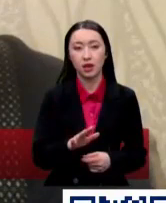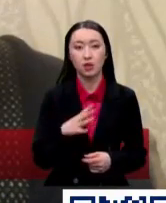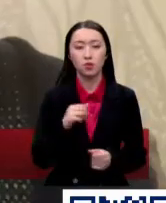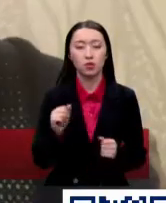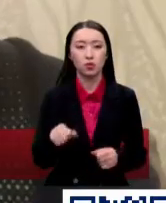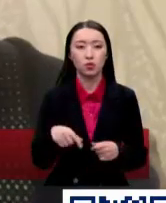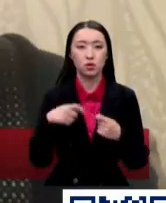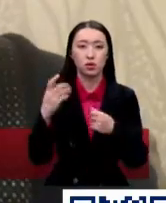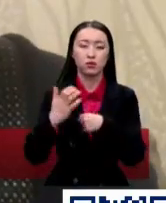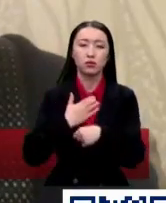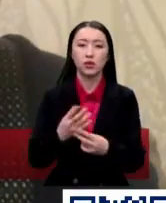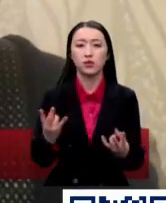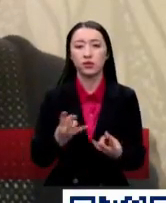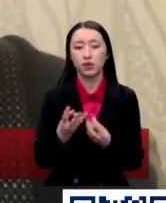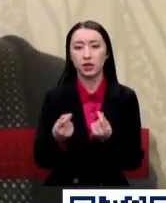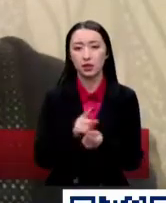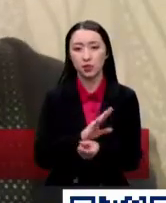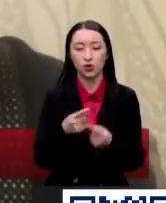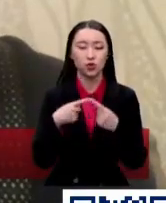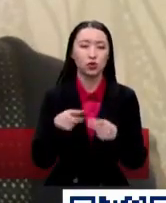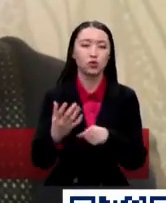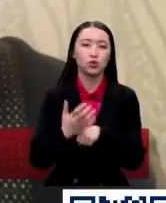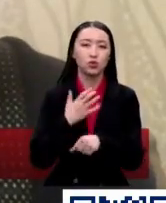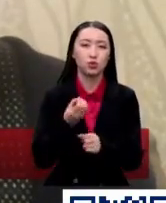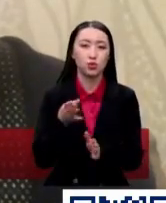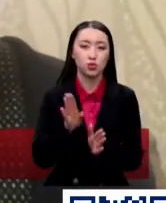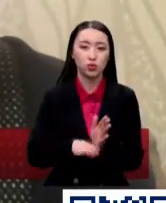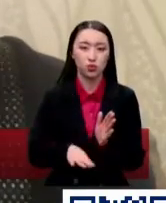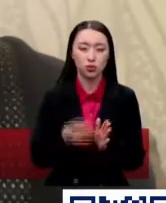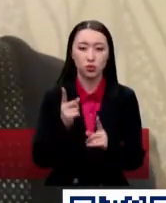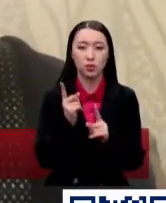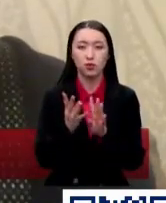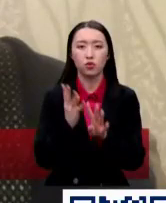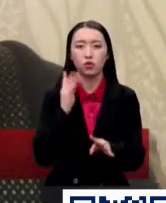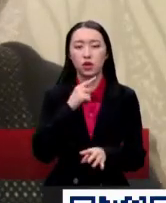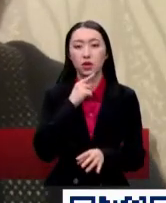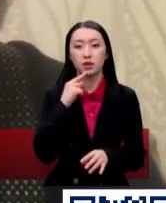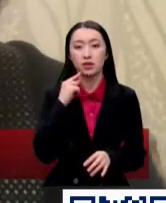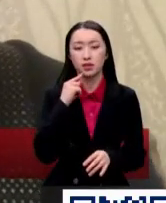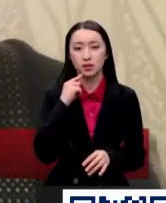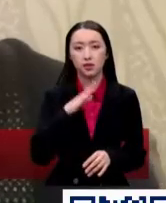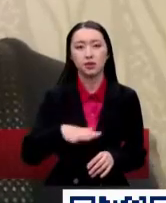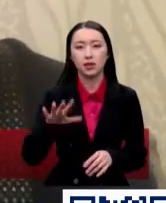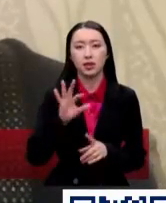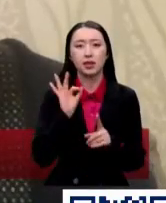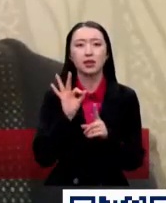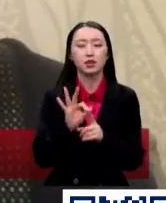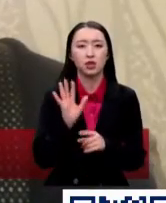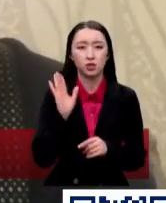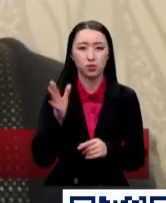ситуация не поменяется, по каким-то ухудшится, потому что в первую очередь будет Россия государство российское будет нацеливать